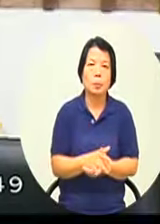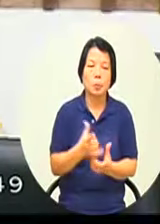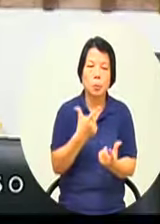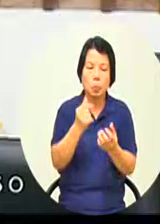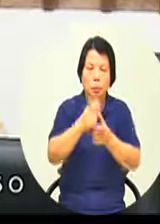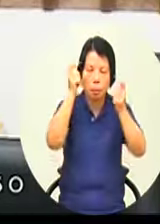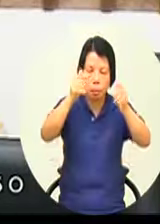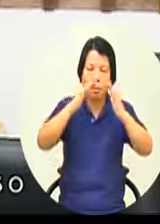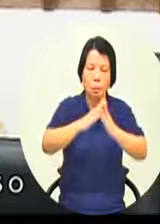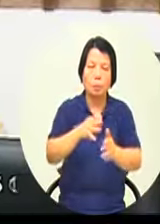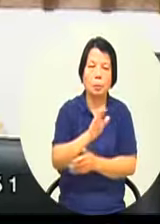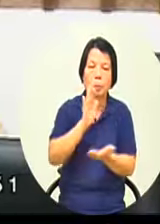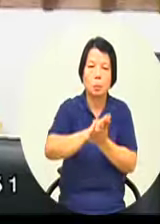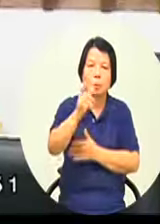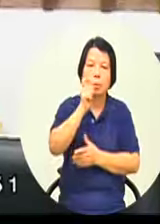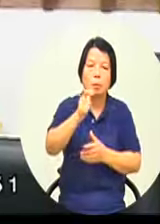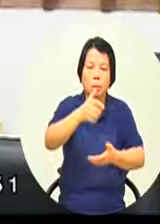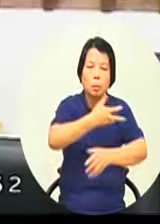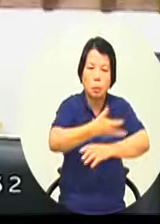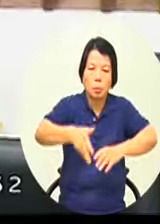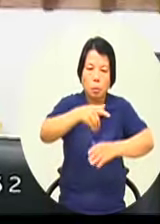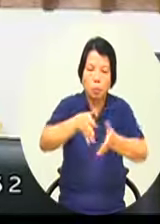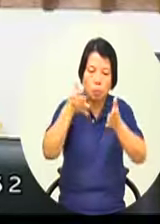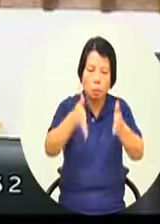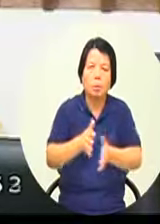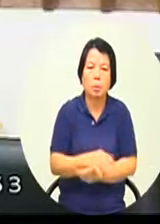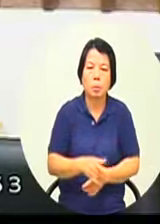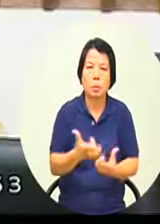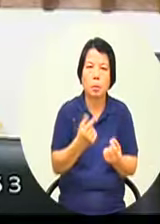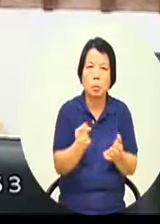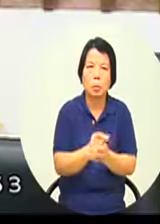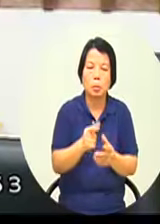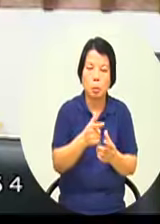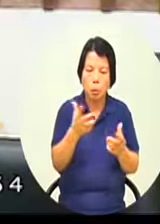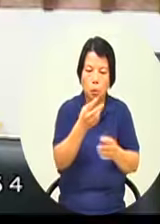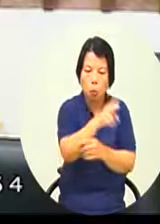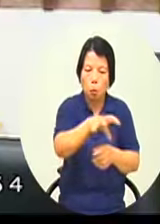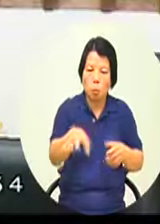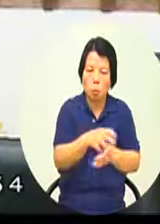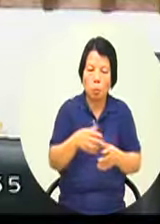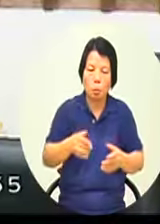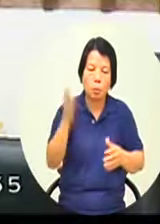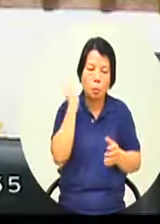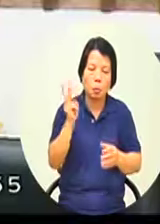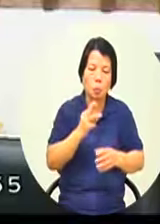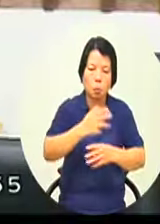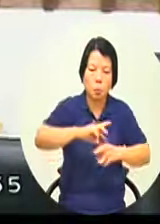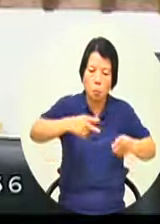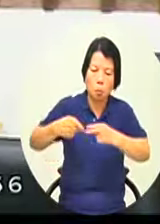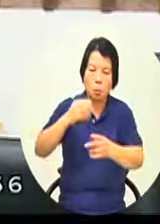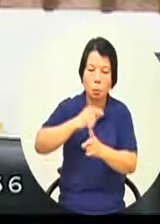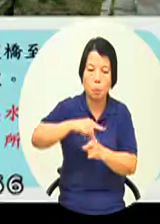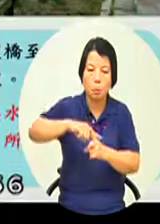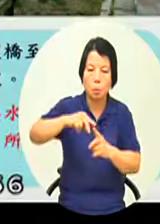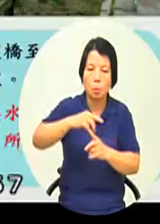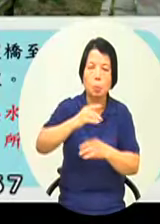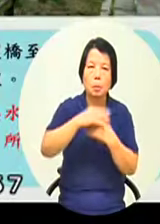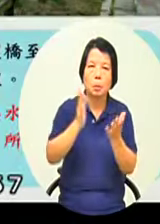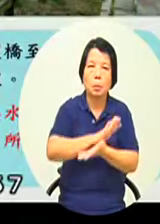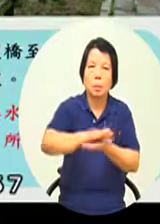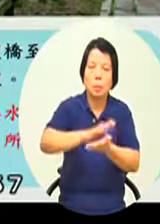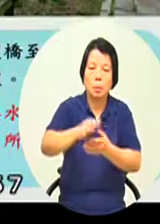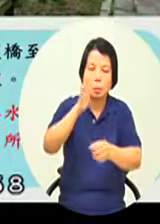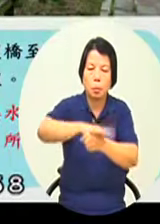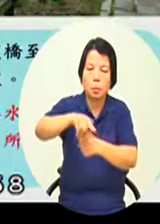雄市后进溪这个部分，就是汇丰桥跟新中治水闸门段水质改善，在青埔沟水质净